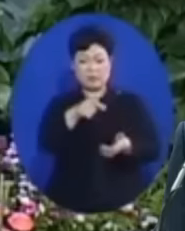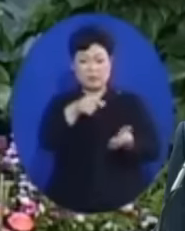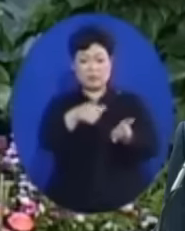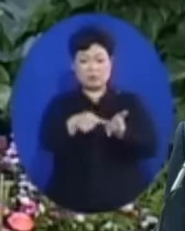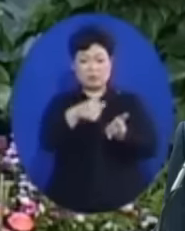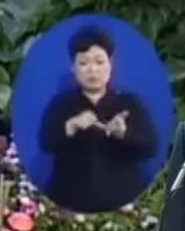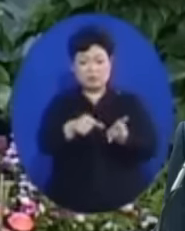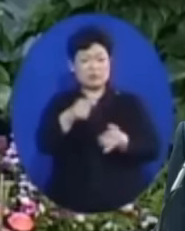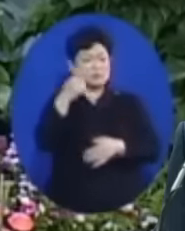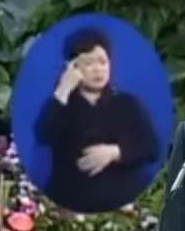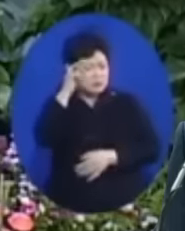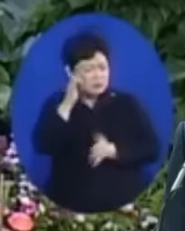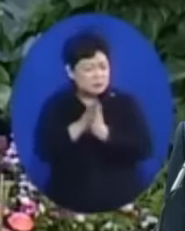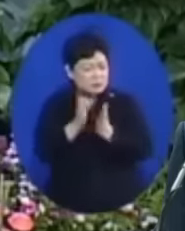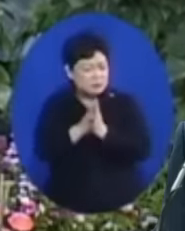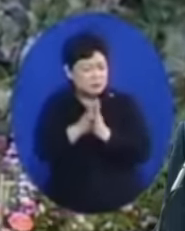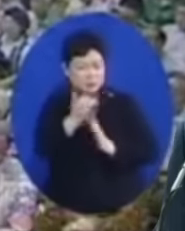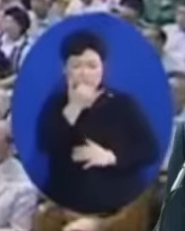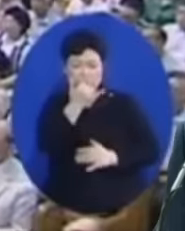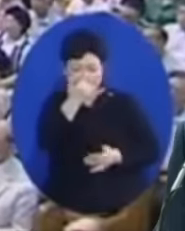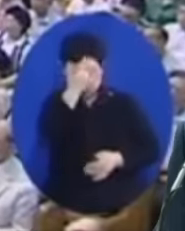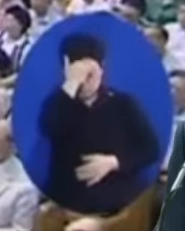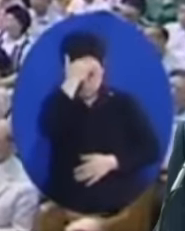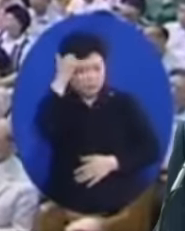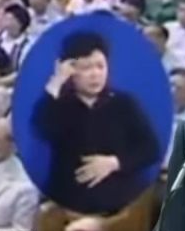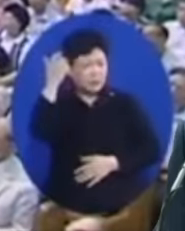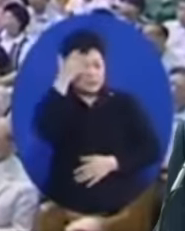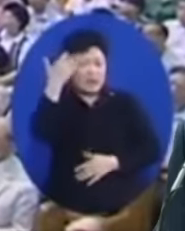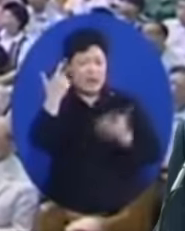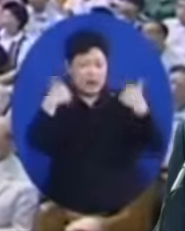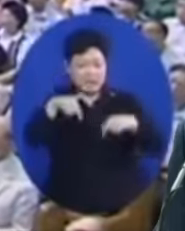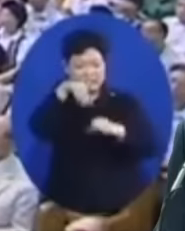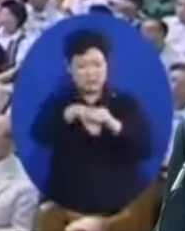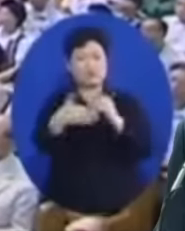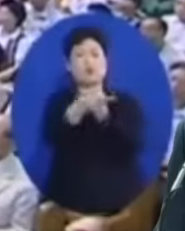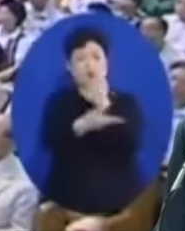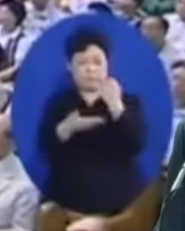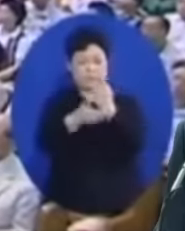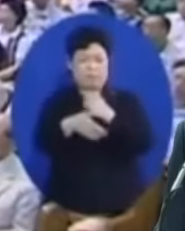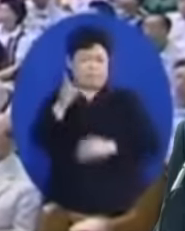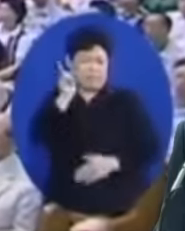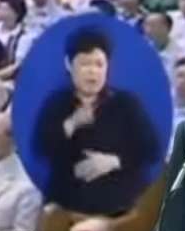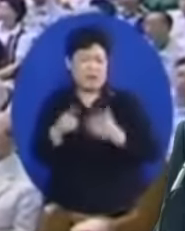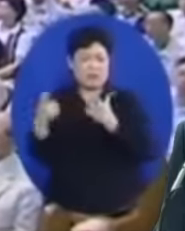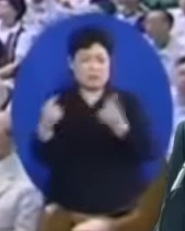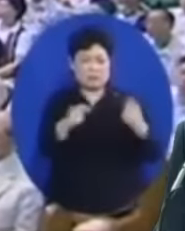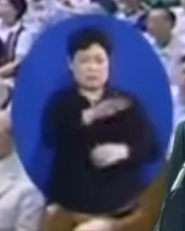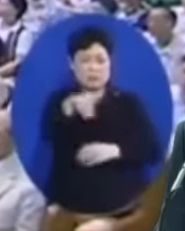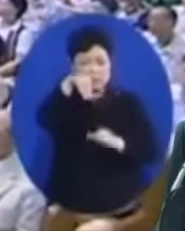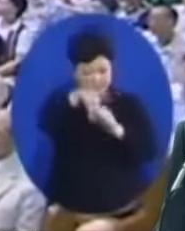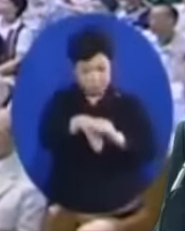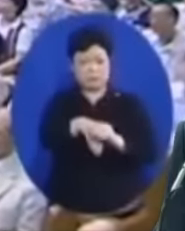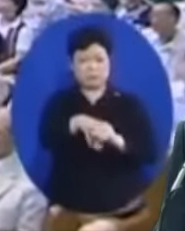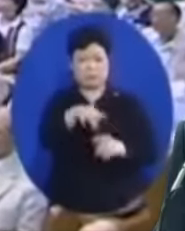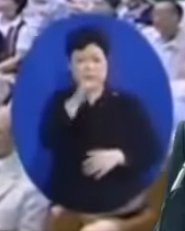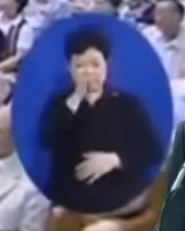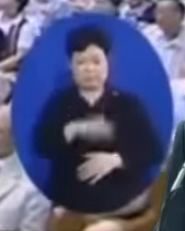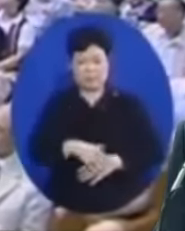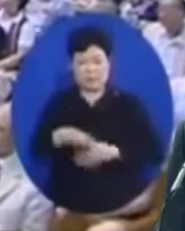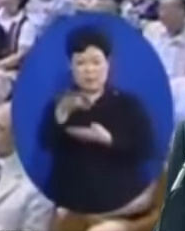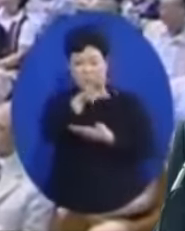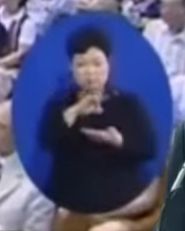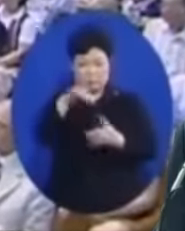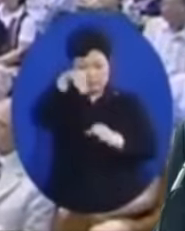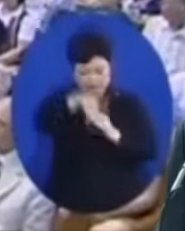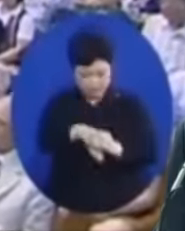물질적으로나 정신적 도덕적으로나 영적으로 항상 심고 거둔 것입니다. 매일같이 우리는 심어요.